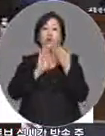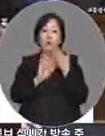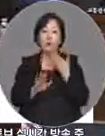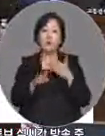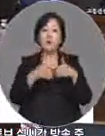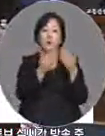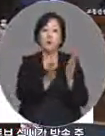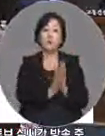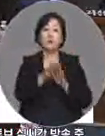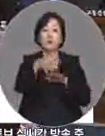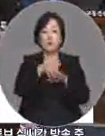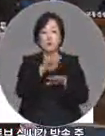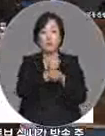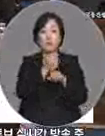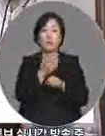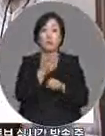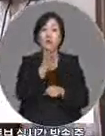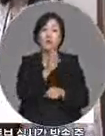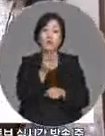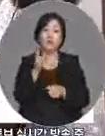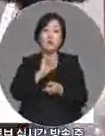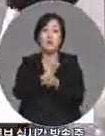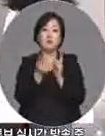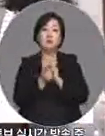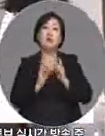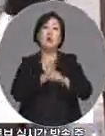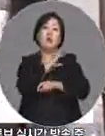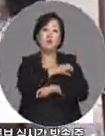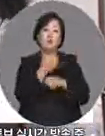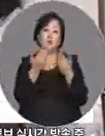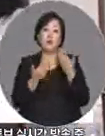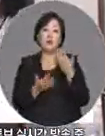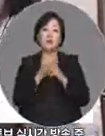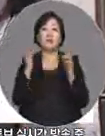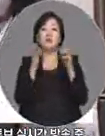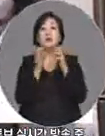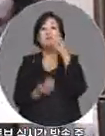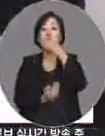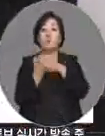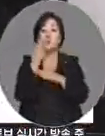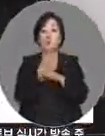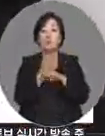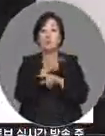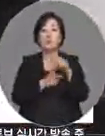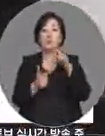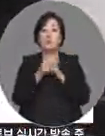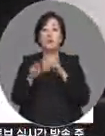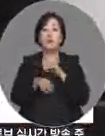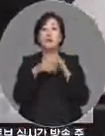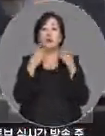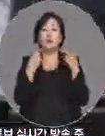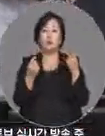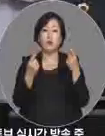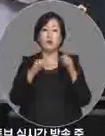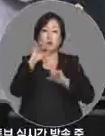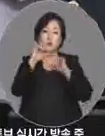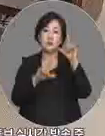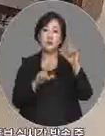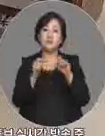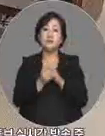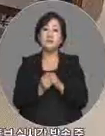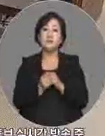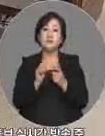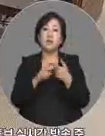원구성을 놓고 여야 의원들의 감투 싸움이 몸싸움으로까지 번진 일은 구태 정치의 반복이었습니다.